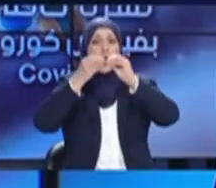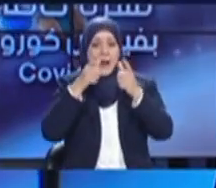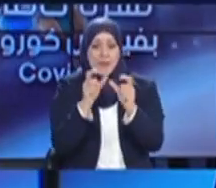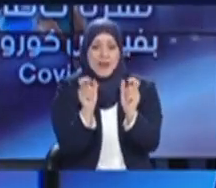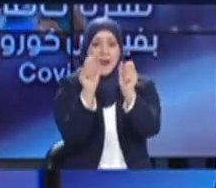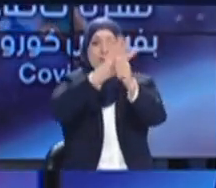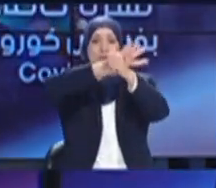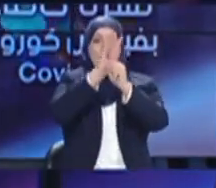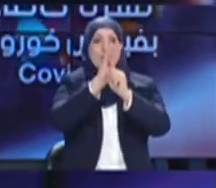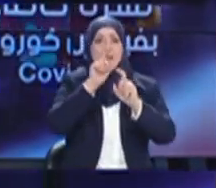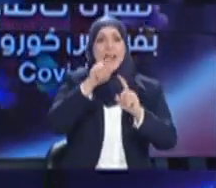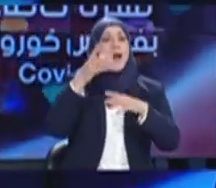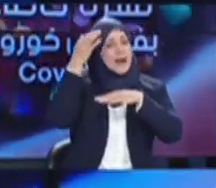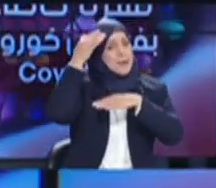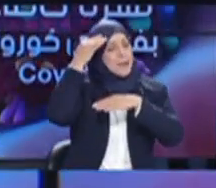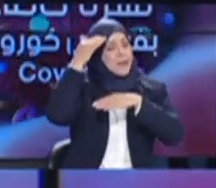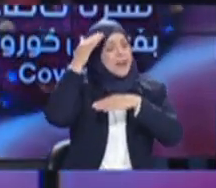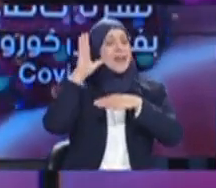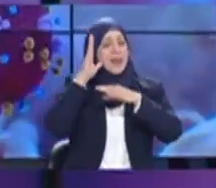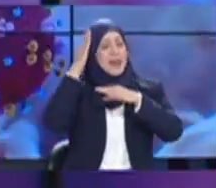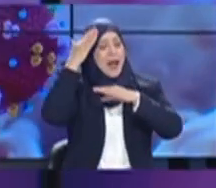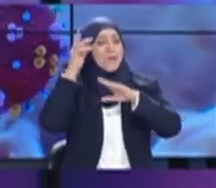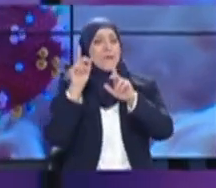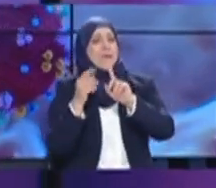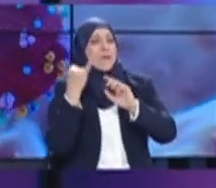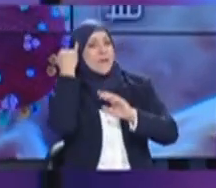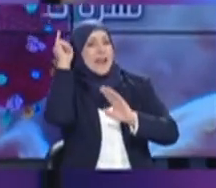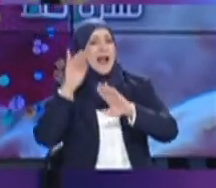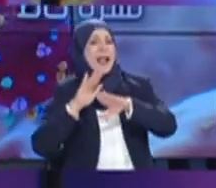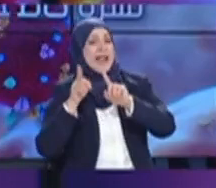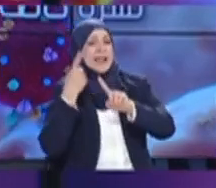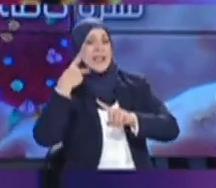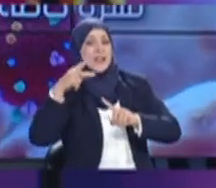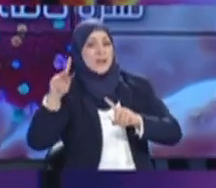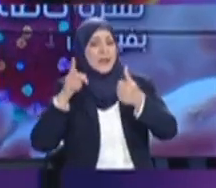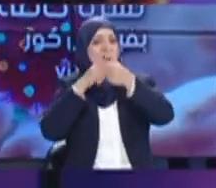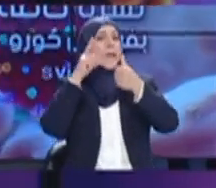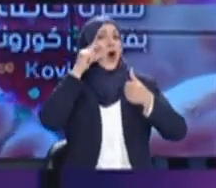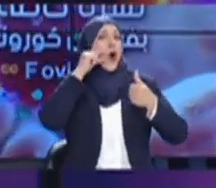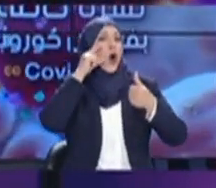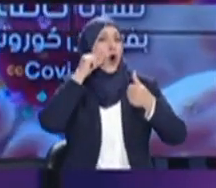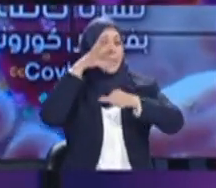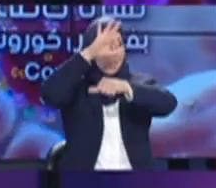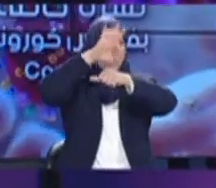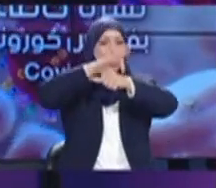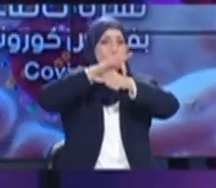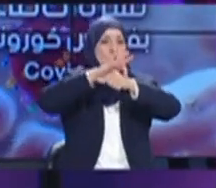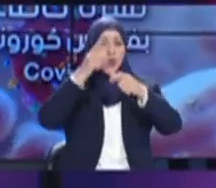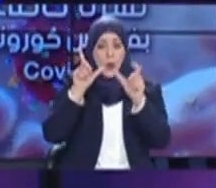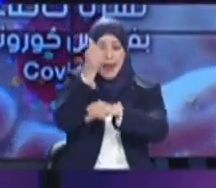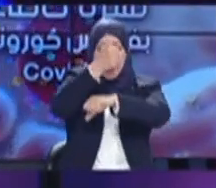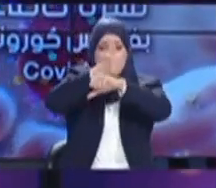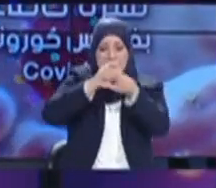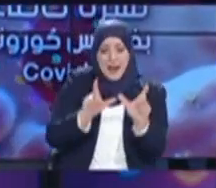ناخذوا فكره على الاختصاصات الاخرى. في خليه الازمه فما دكتور مورالي اللي هو رئيس اللجنه الطبيه واللي